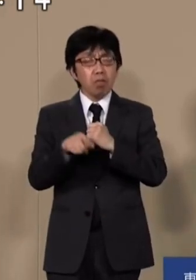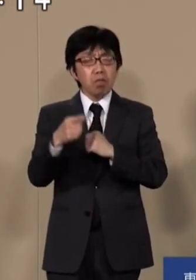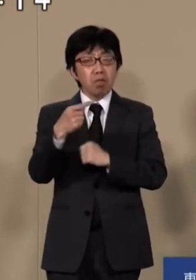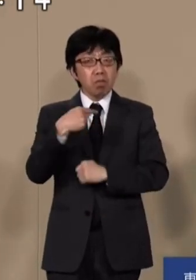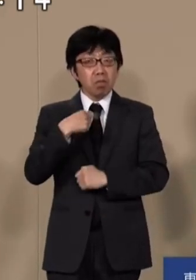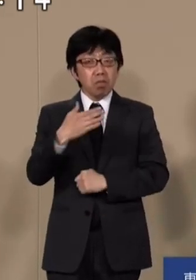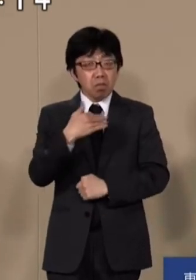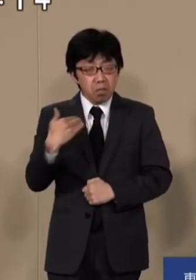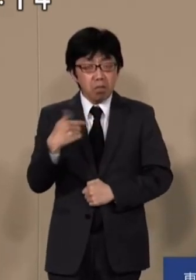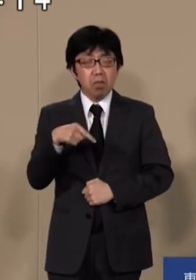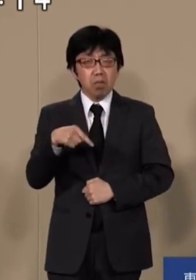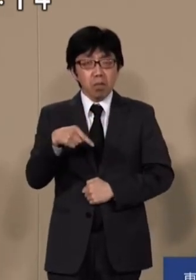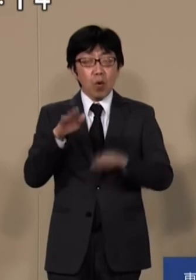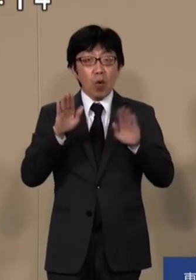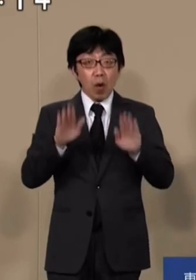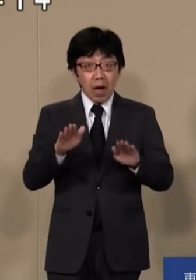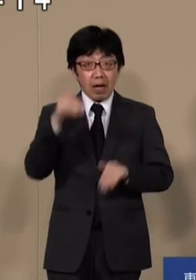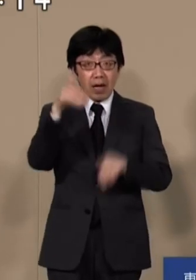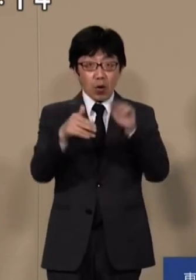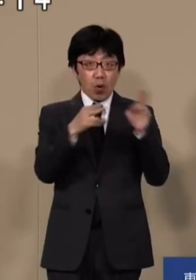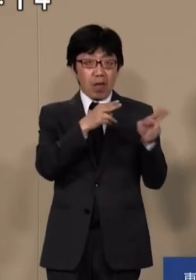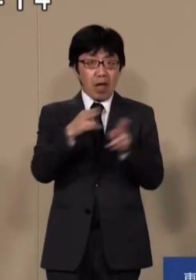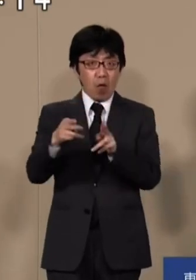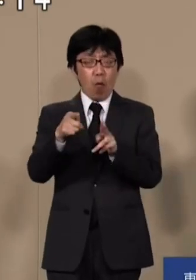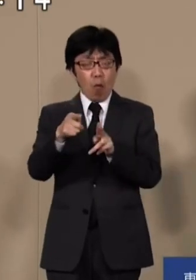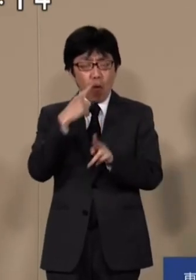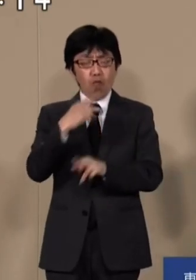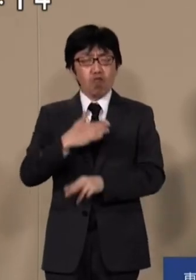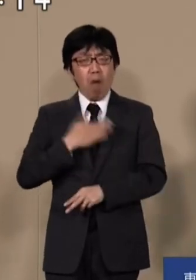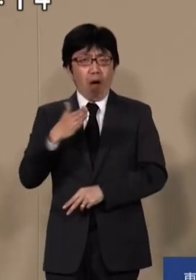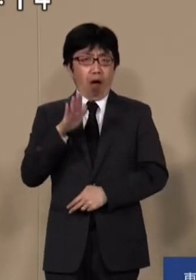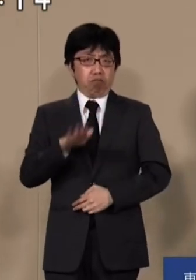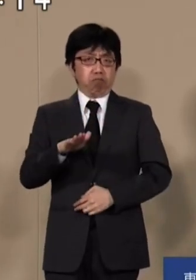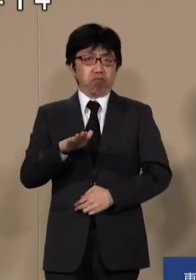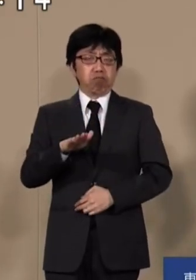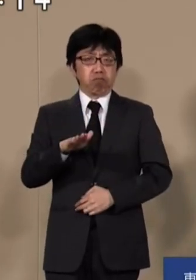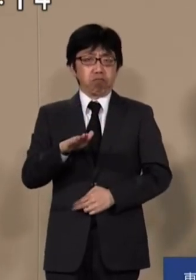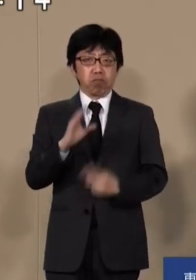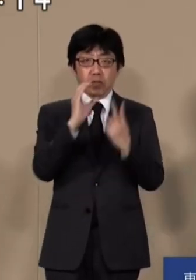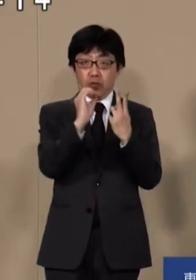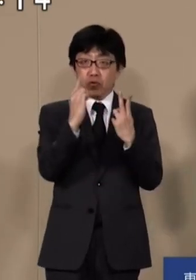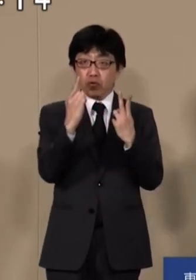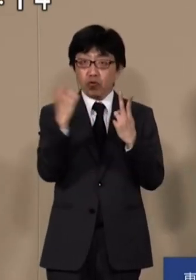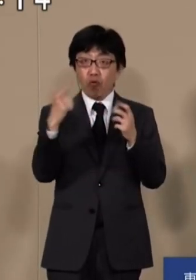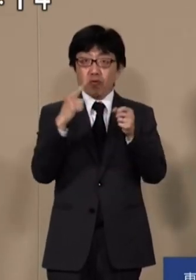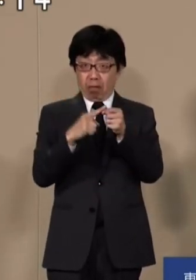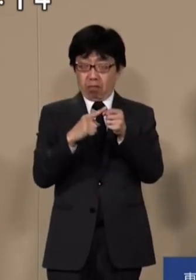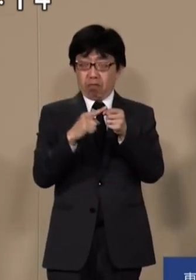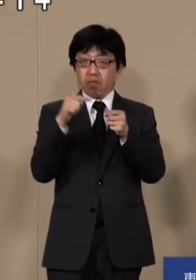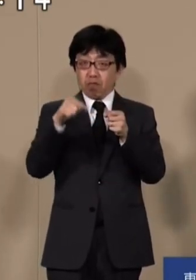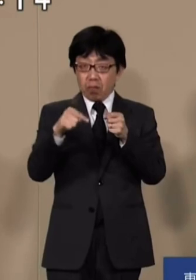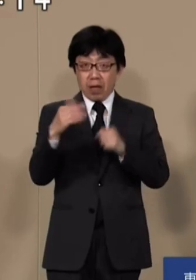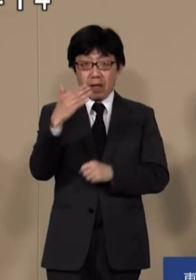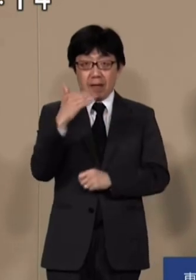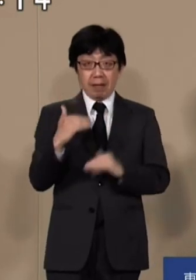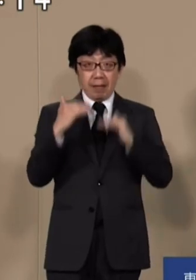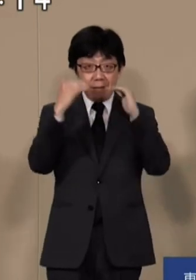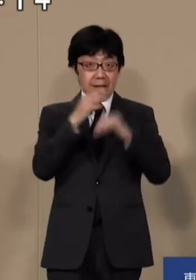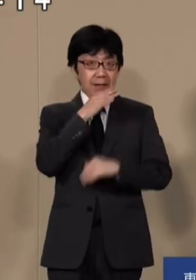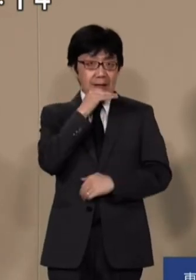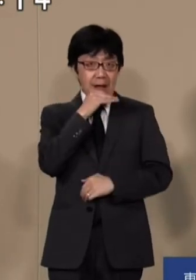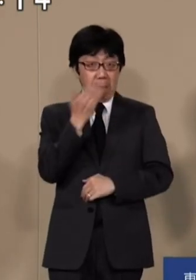は現在の選挙制度に対する不満があります2016年に成人年齢の引き下げ